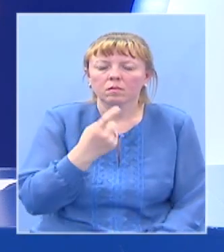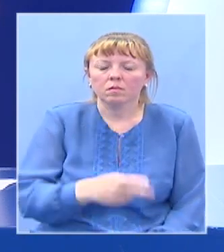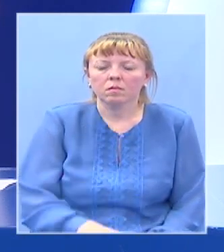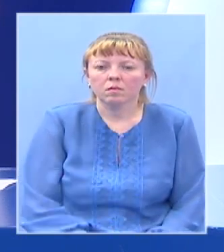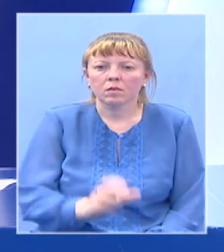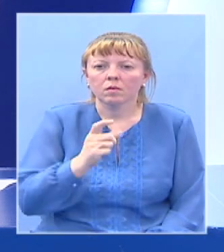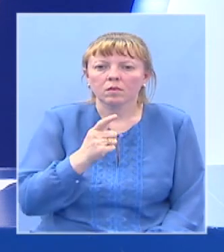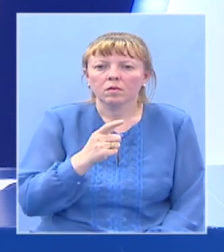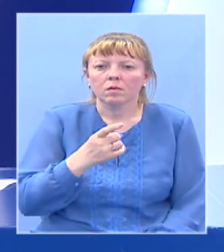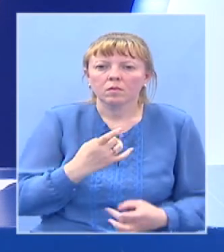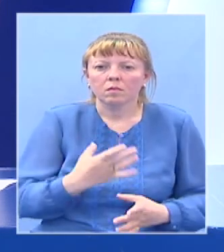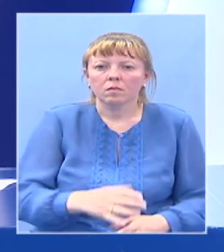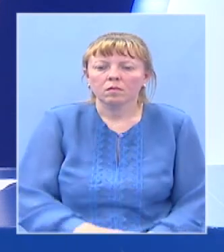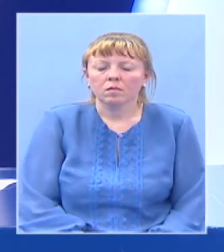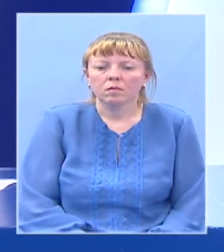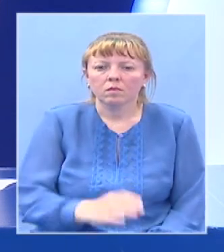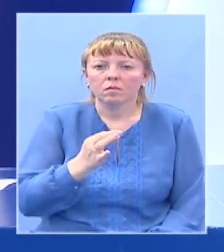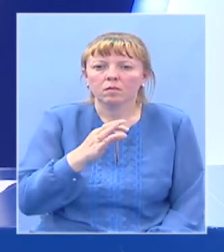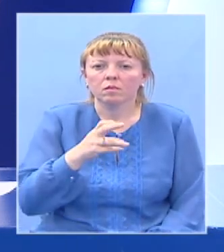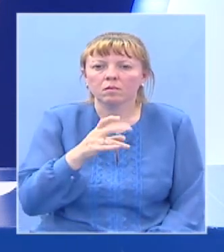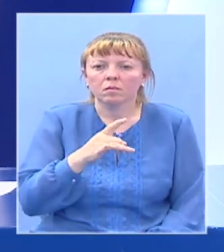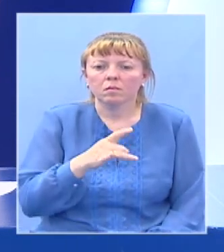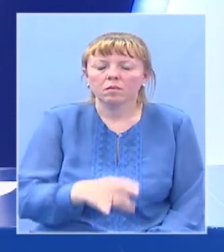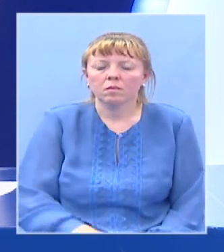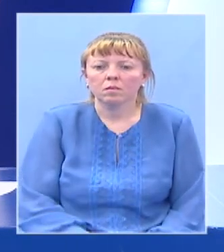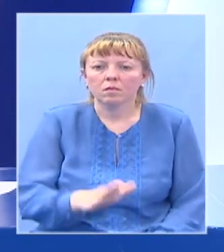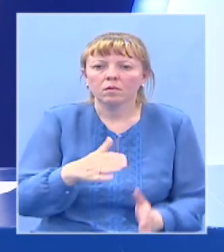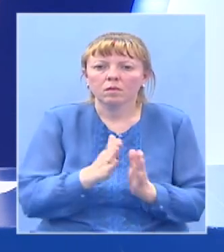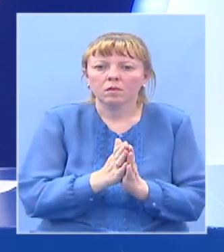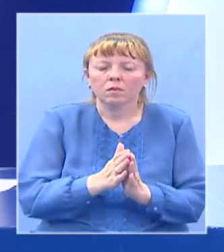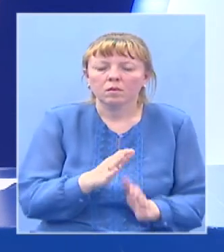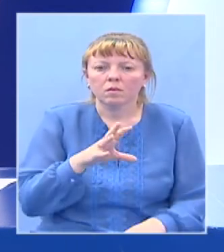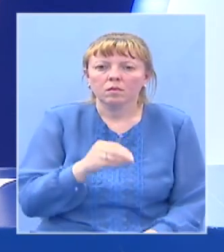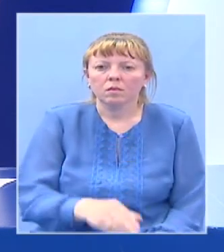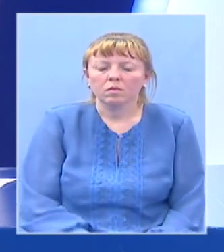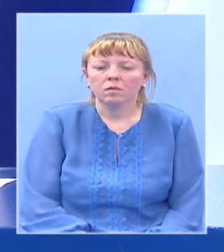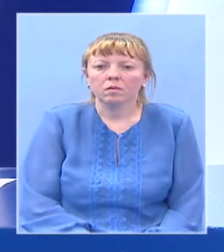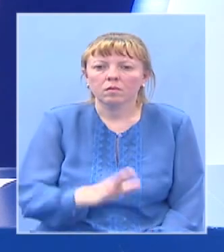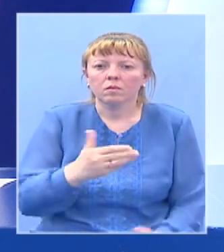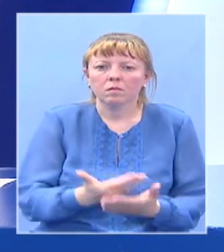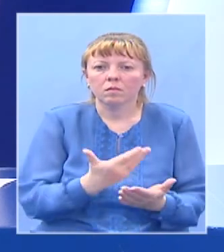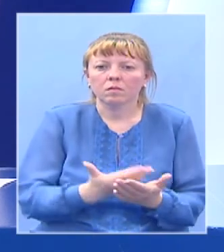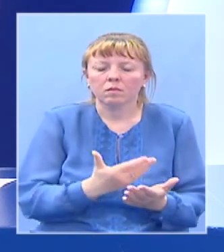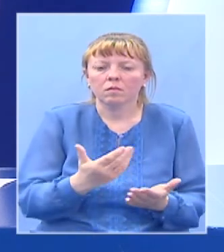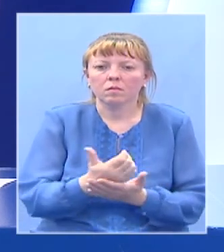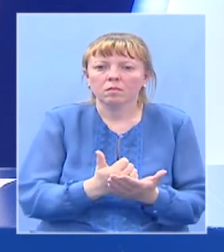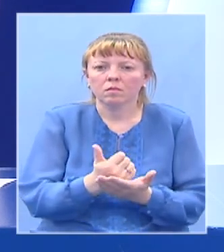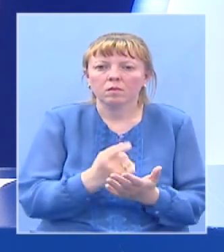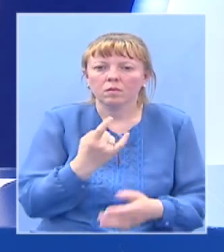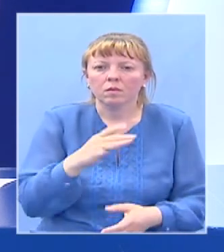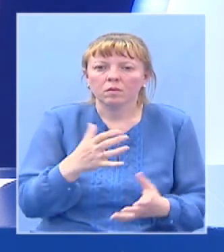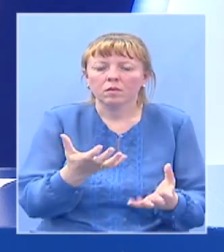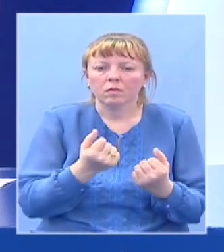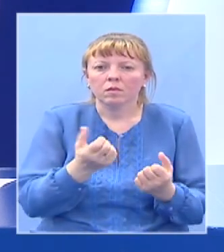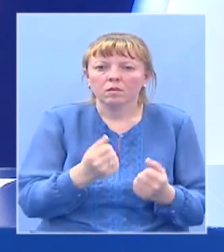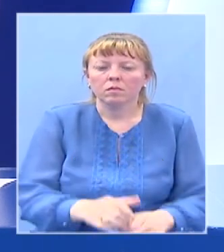контро мероприятия анализи все данных всё все информации полностью собирает о субъекте предпринимателя